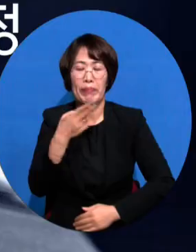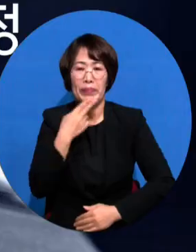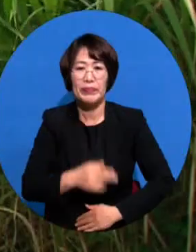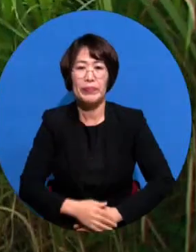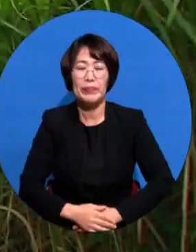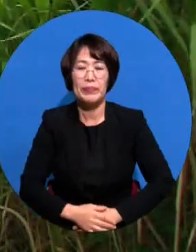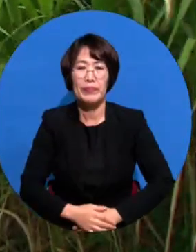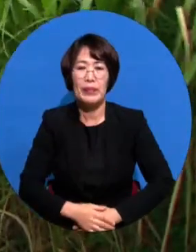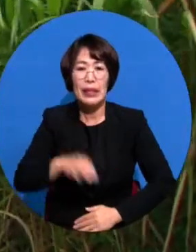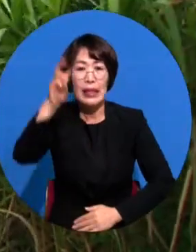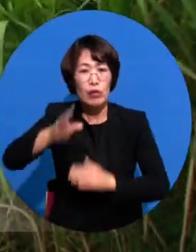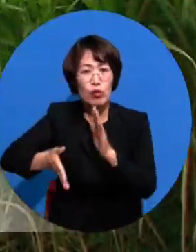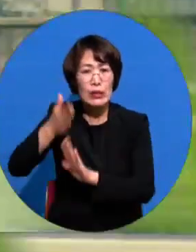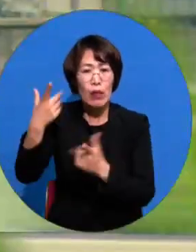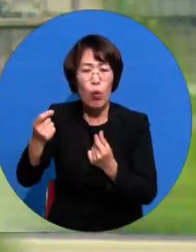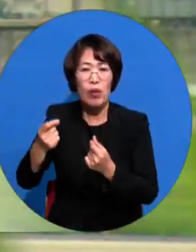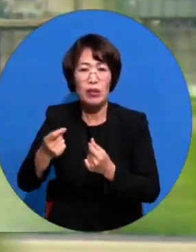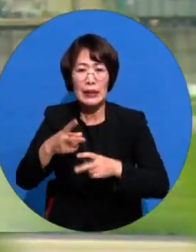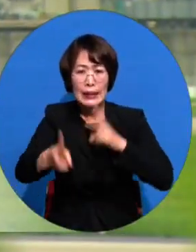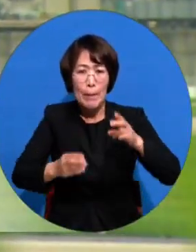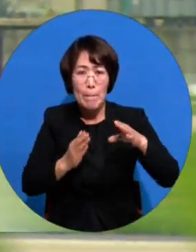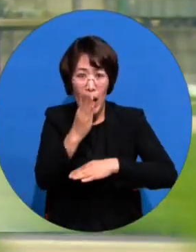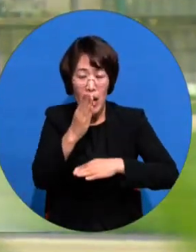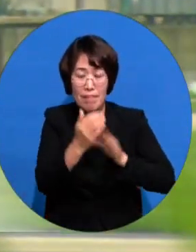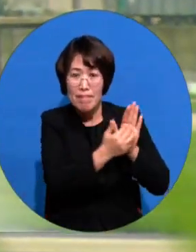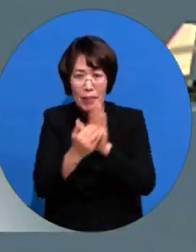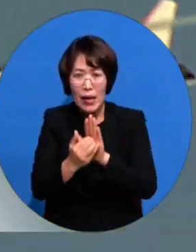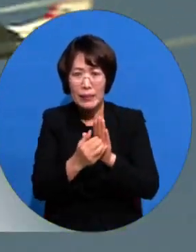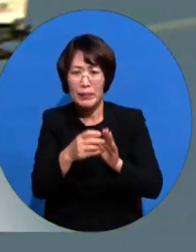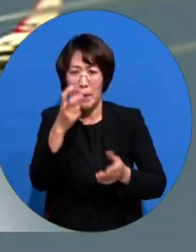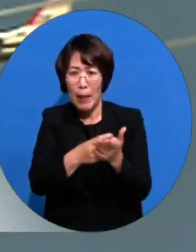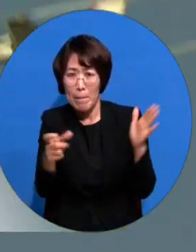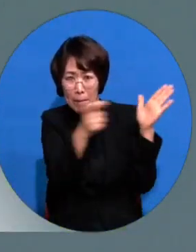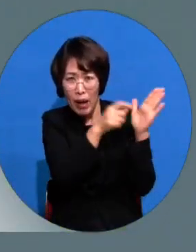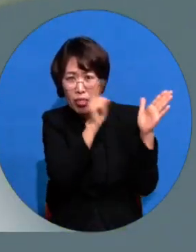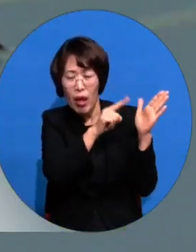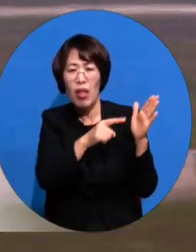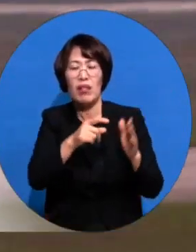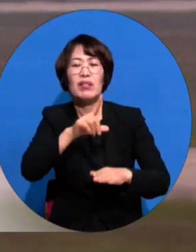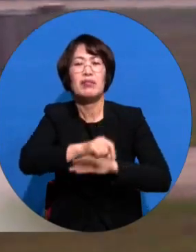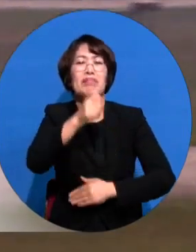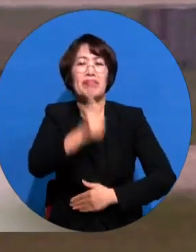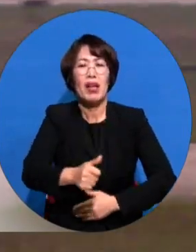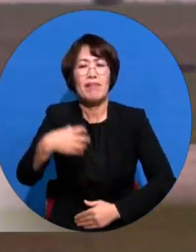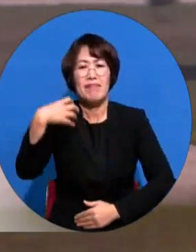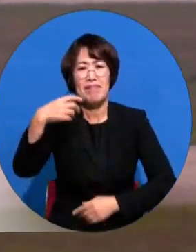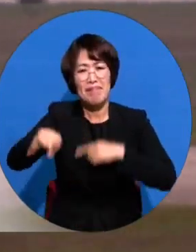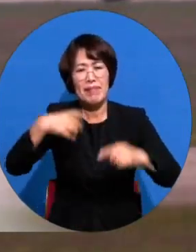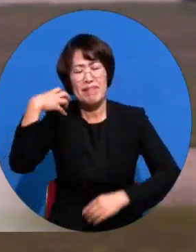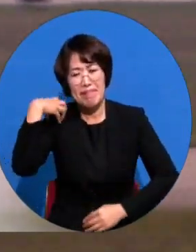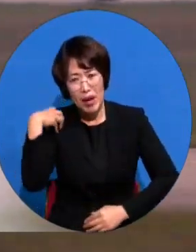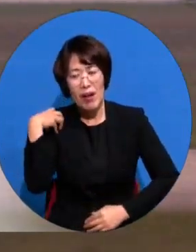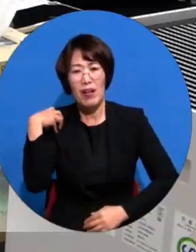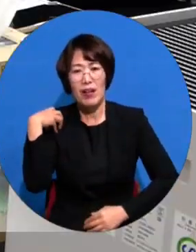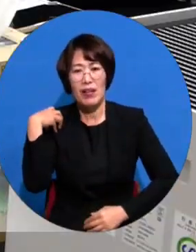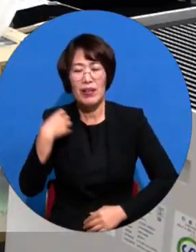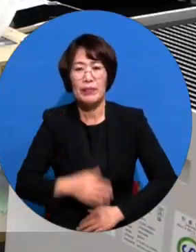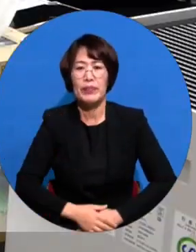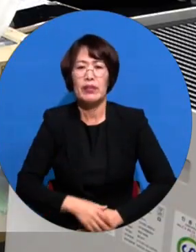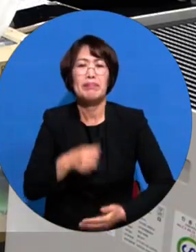전무했습니다. 광주시 역시 초과 사업비 발생 방지를 규정한 시행령이 지자체에 상당한 재정적 부담을 떠안기는